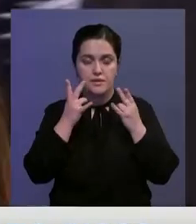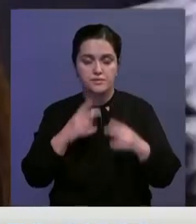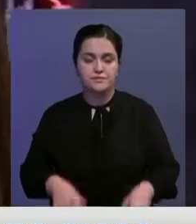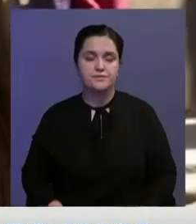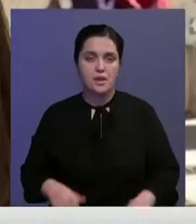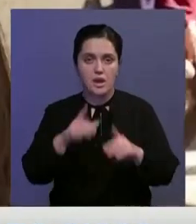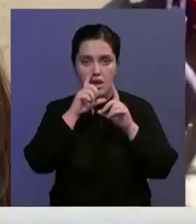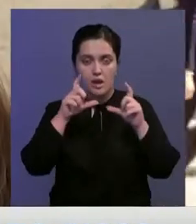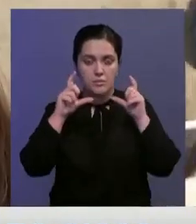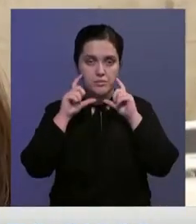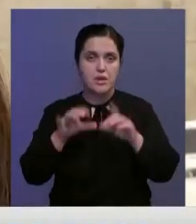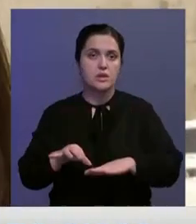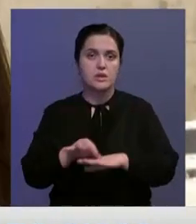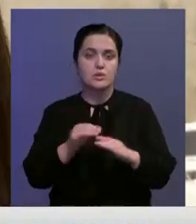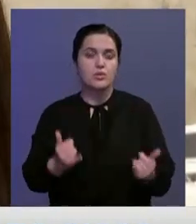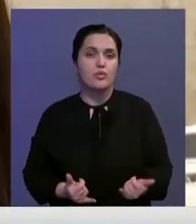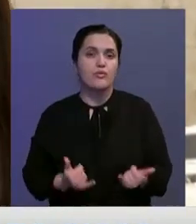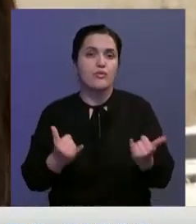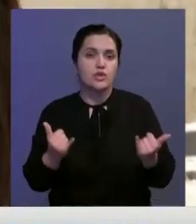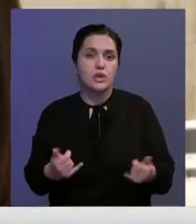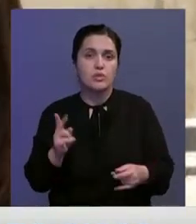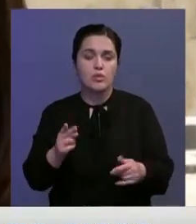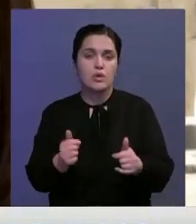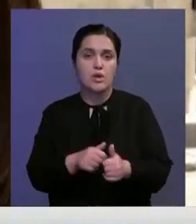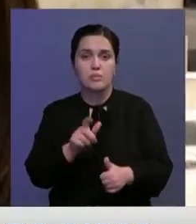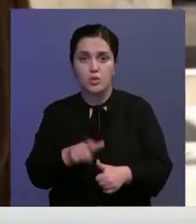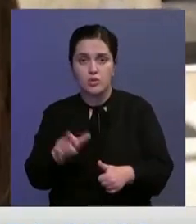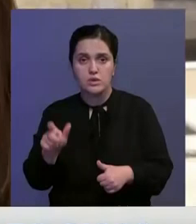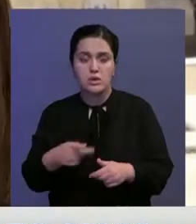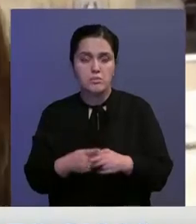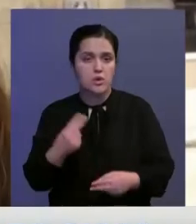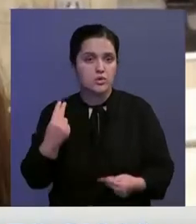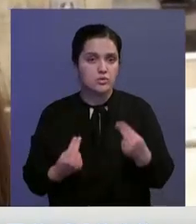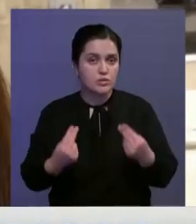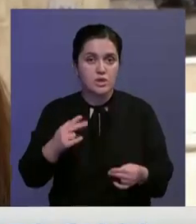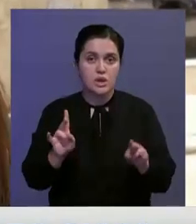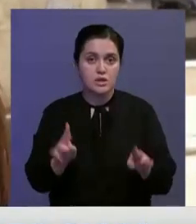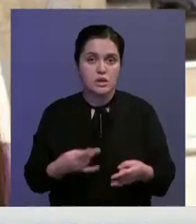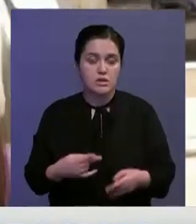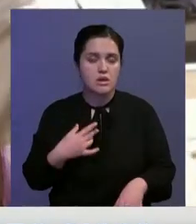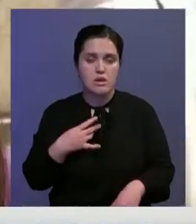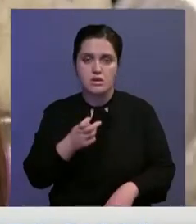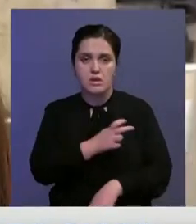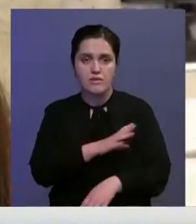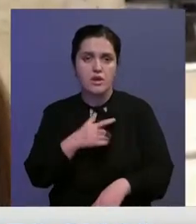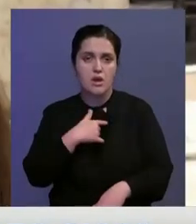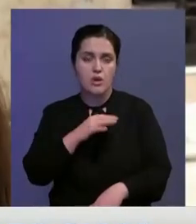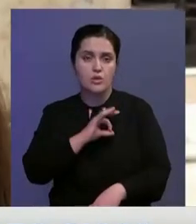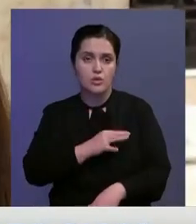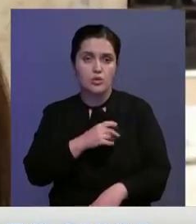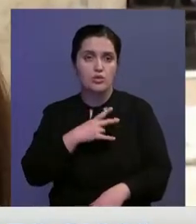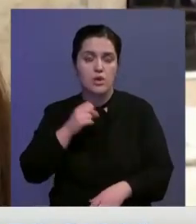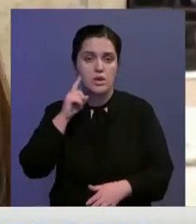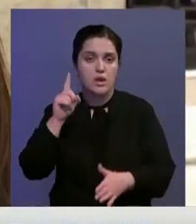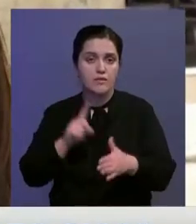Ношение маски – это прежде всего уважение к окружающим. Люди не должны шутить с вирусом. Я не врач, я юрист, но я доверяю